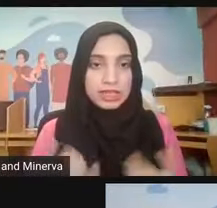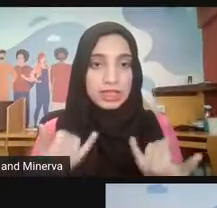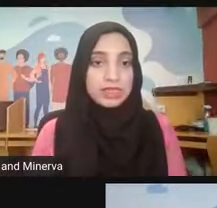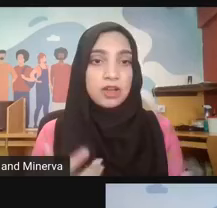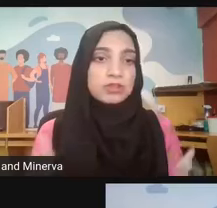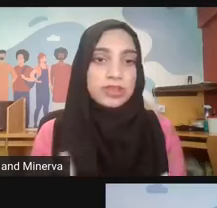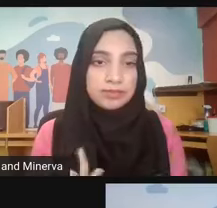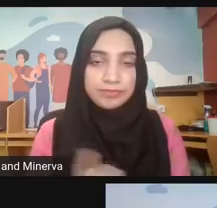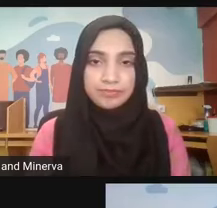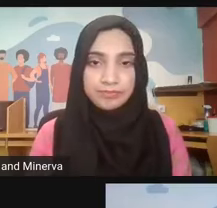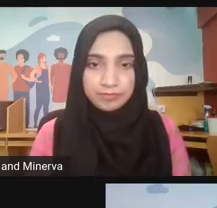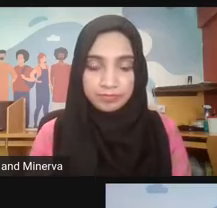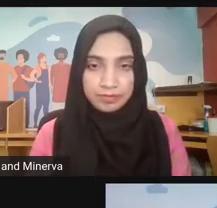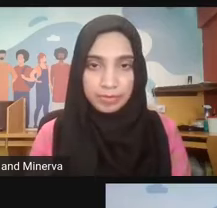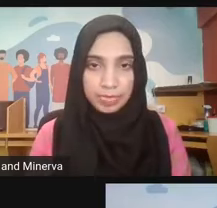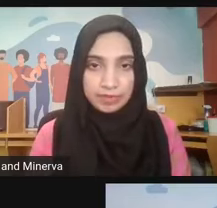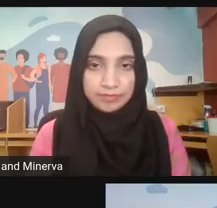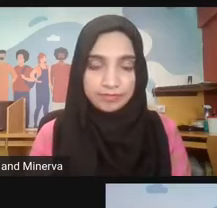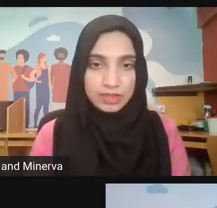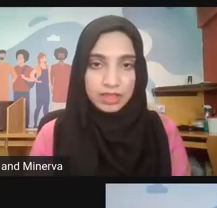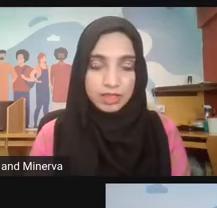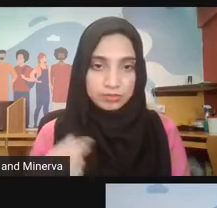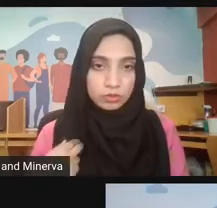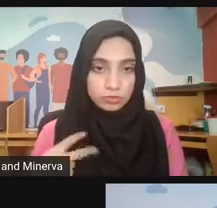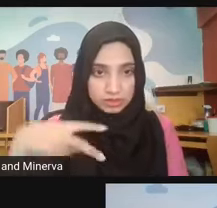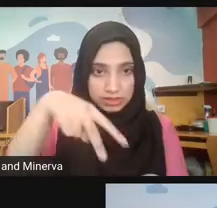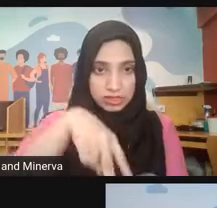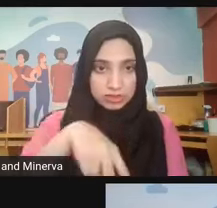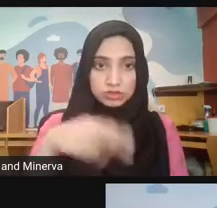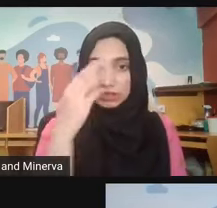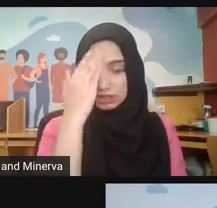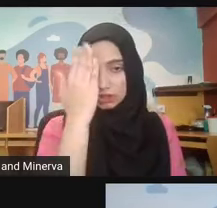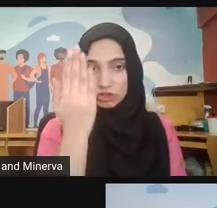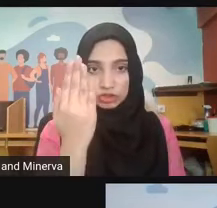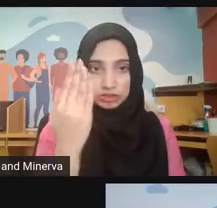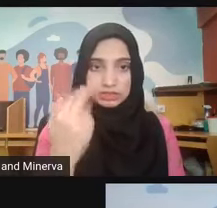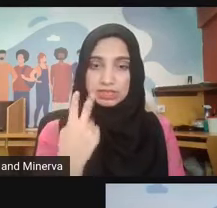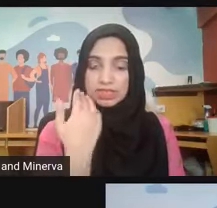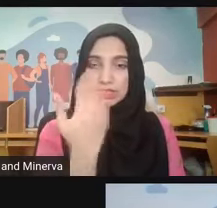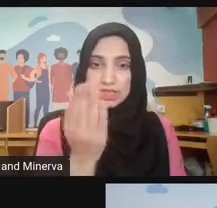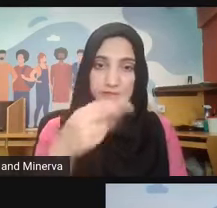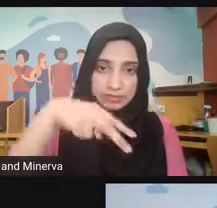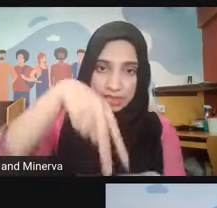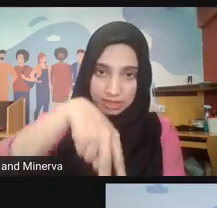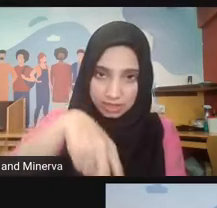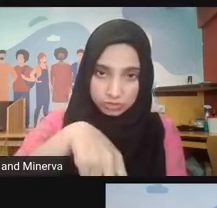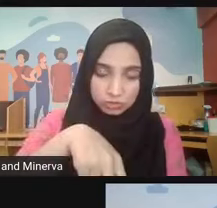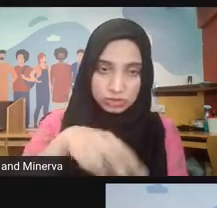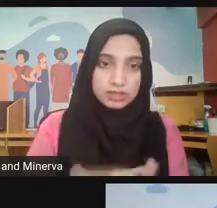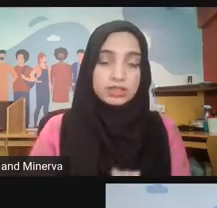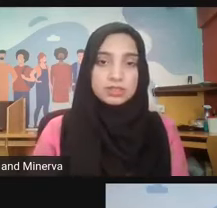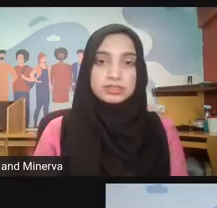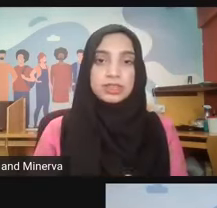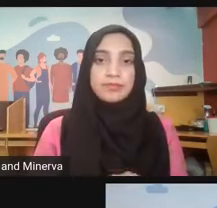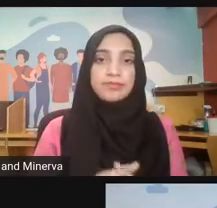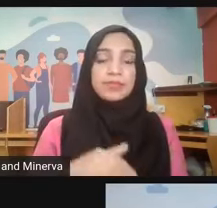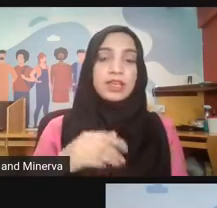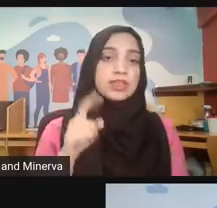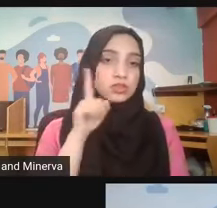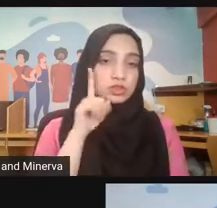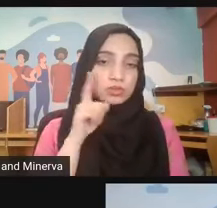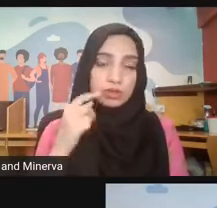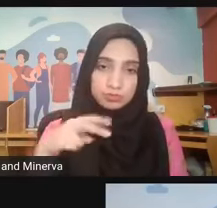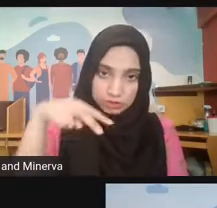है, अब आपने खड़े हो जाना है मिरर के सामने. याद रहे, जब आप मिरर के सामने खड़ी हैं उस